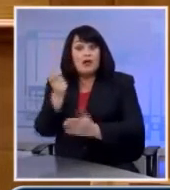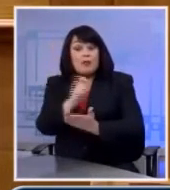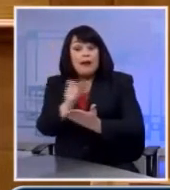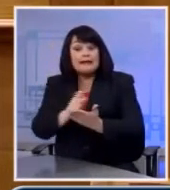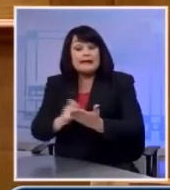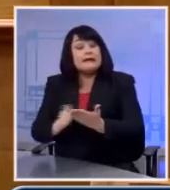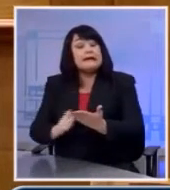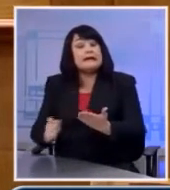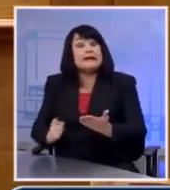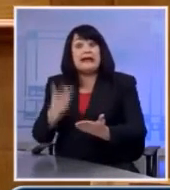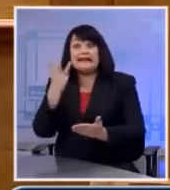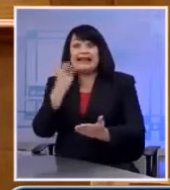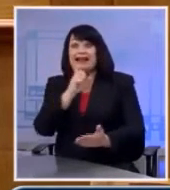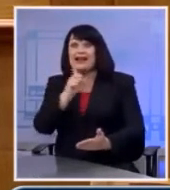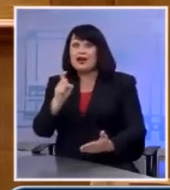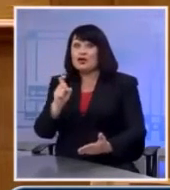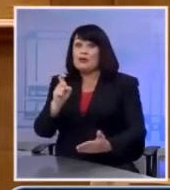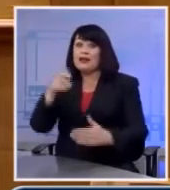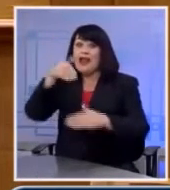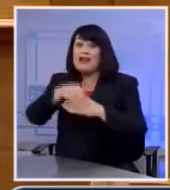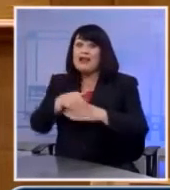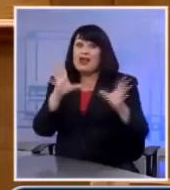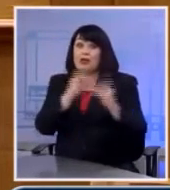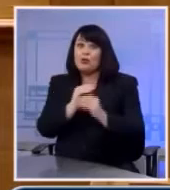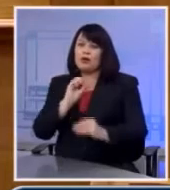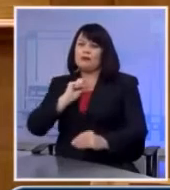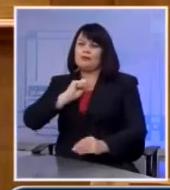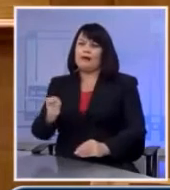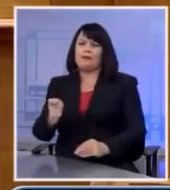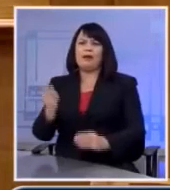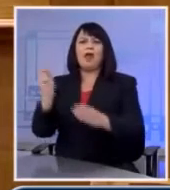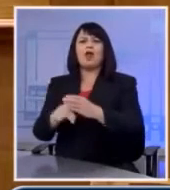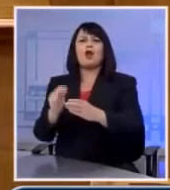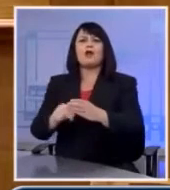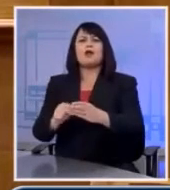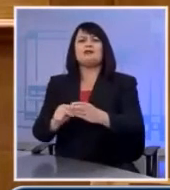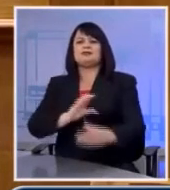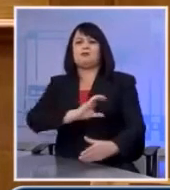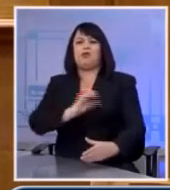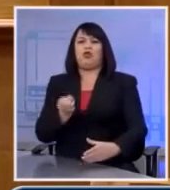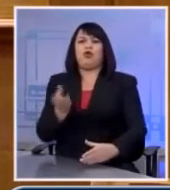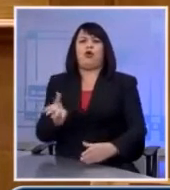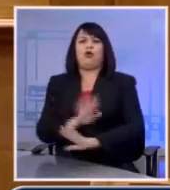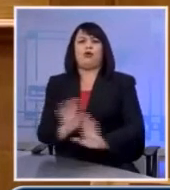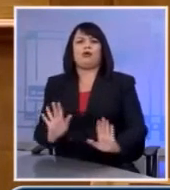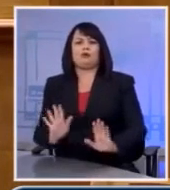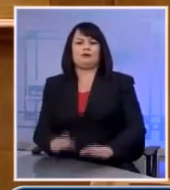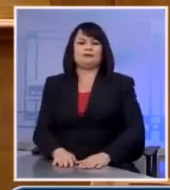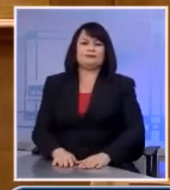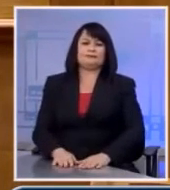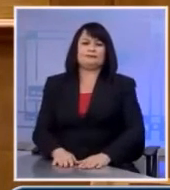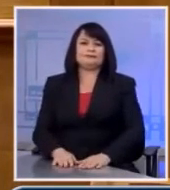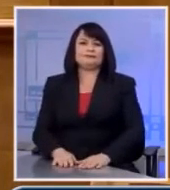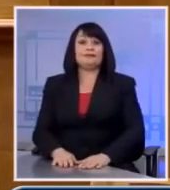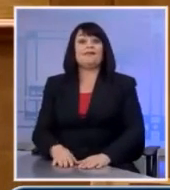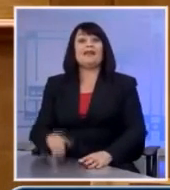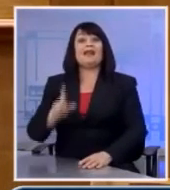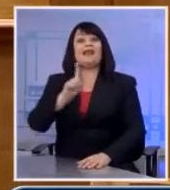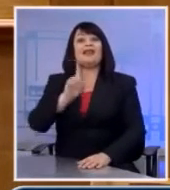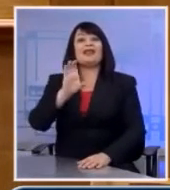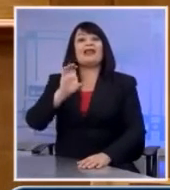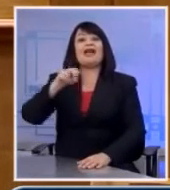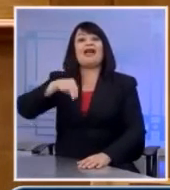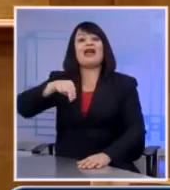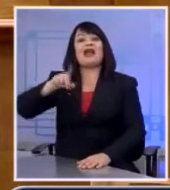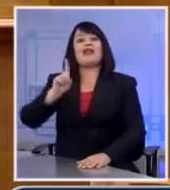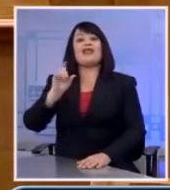σε αυτόν τον τόπο. 30 εκατομμύρια μέσα μια νύχτα για να κάνετε εκλογές. Και βεβαίως τότε, κύριε Δένδια, εσείς